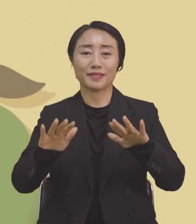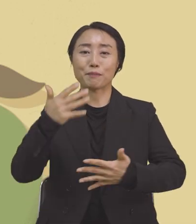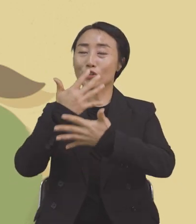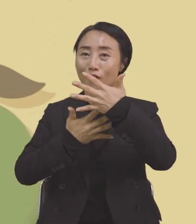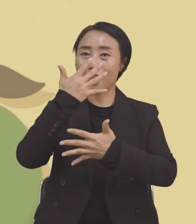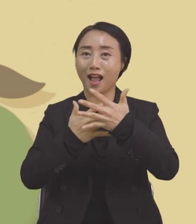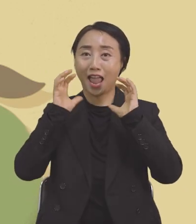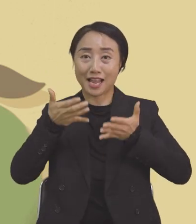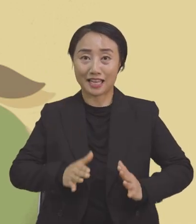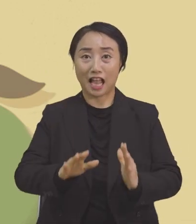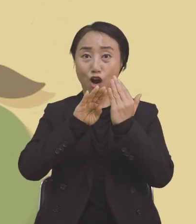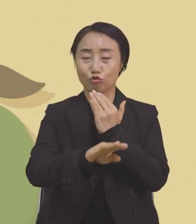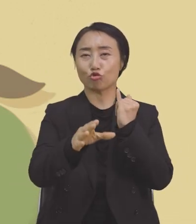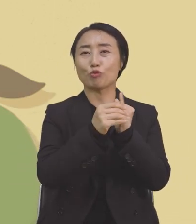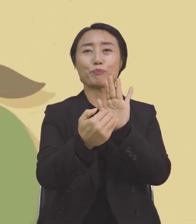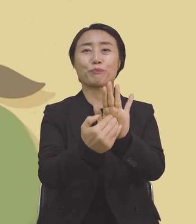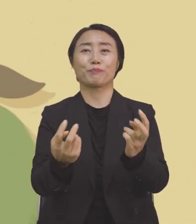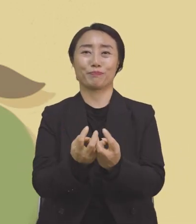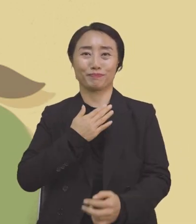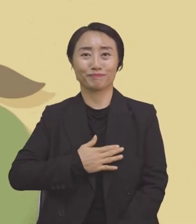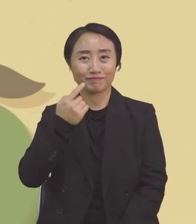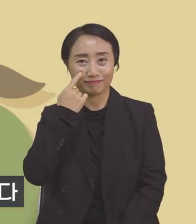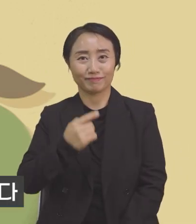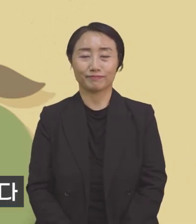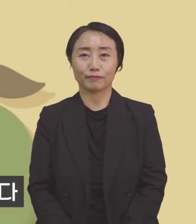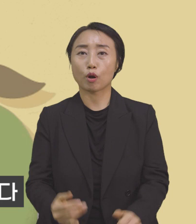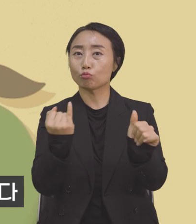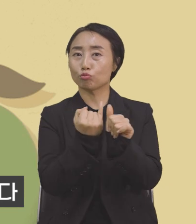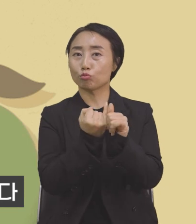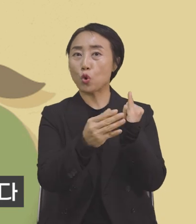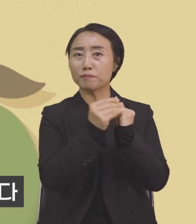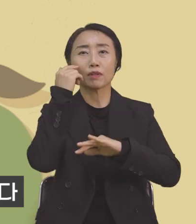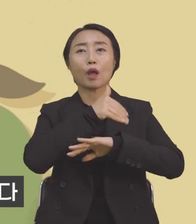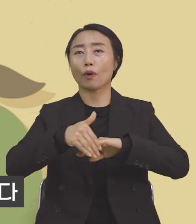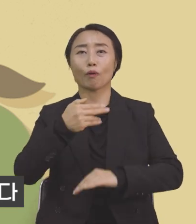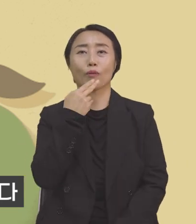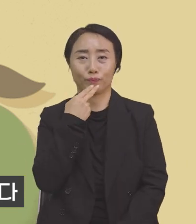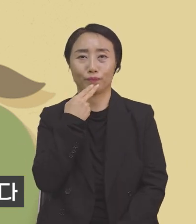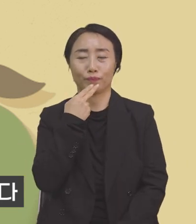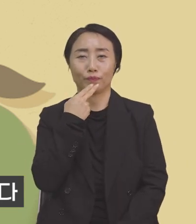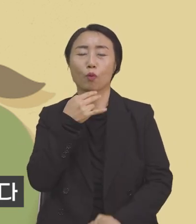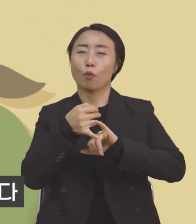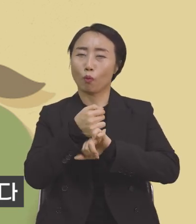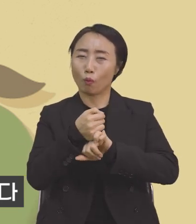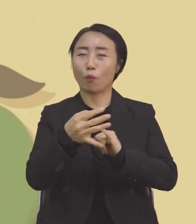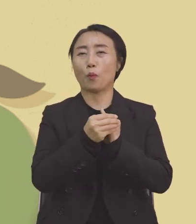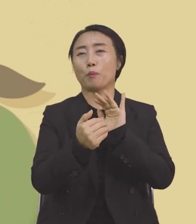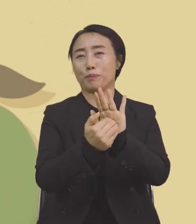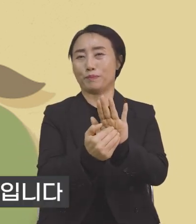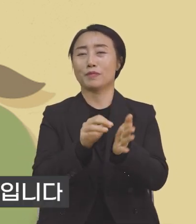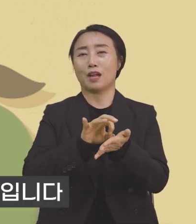이번 영상에서는 산후피임법에 대해 알아보겠습니다. 부부가 아이를 가질 계획이 없다면 반드시 피임을 해야